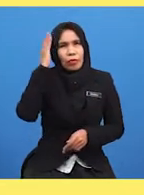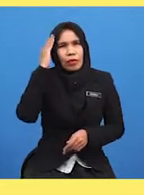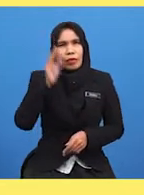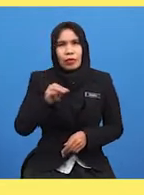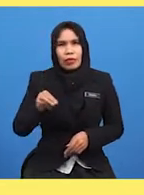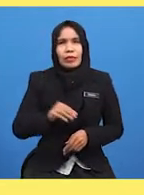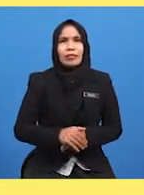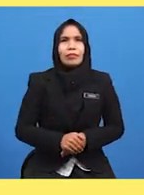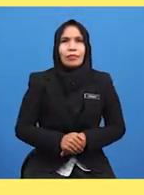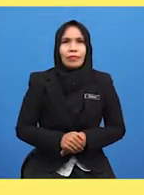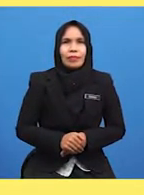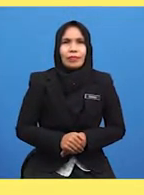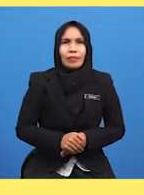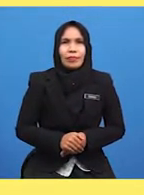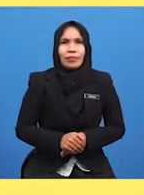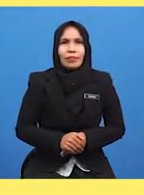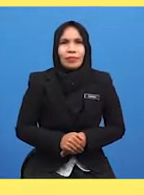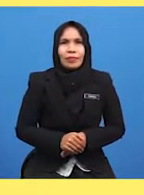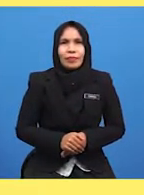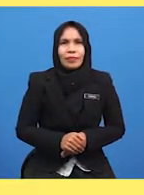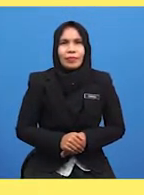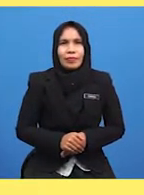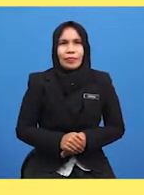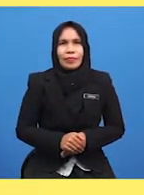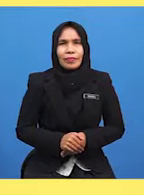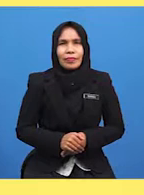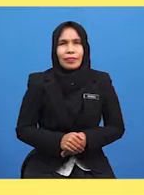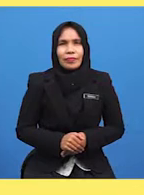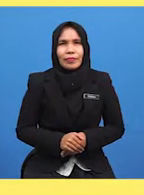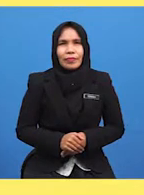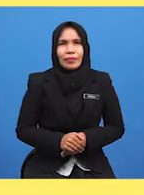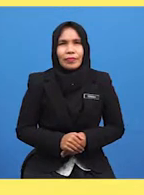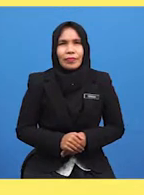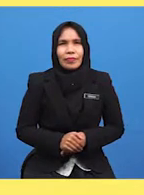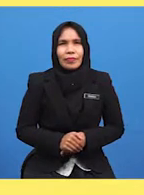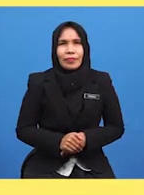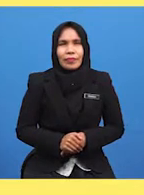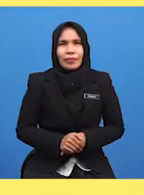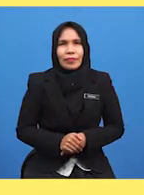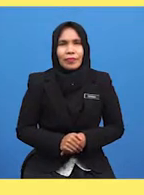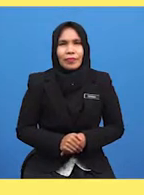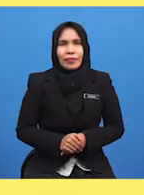strategi perluasan kuasa British di Vera Selangor negeri sembilan dan paham